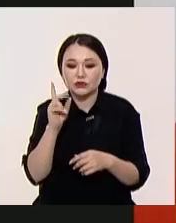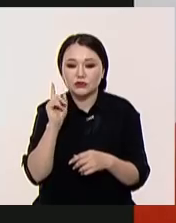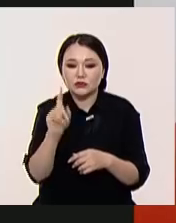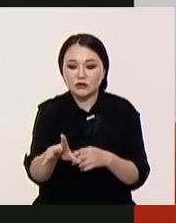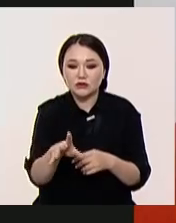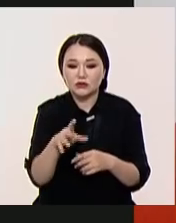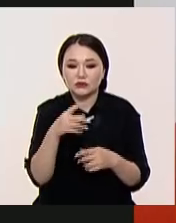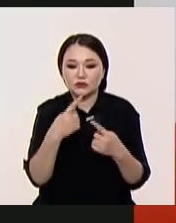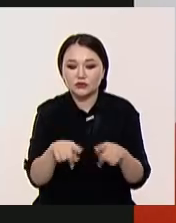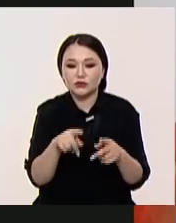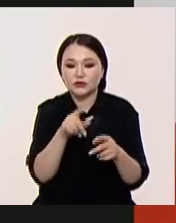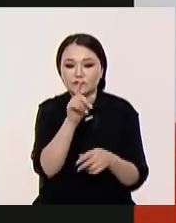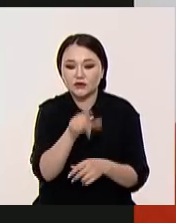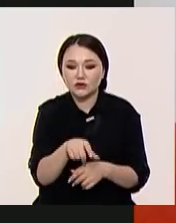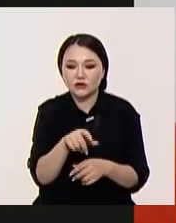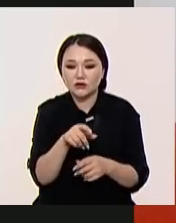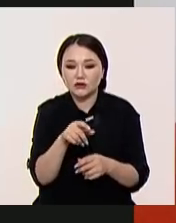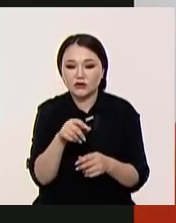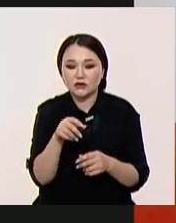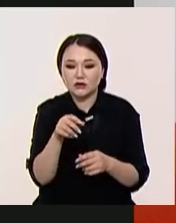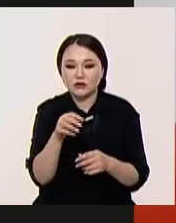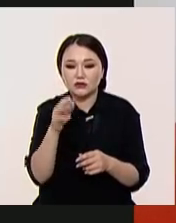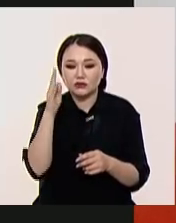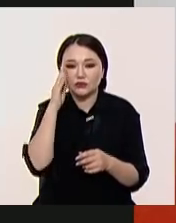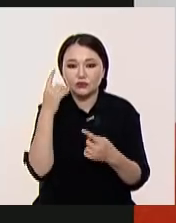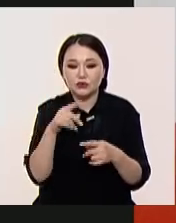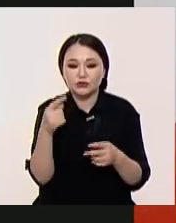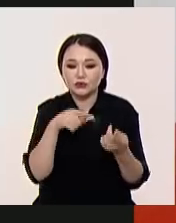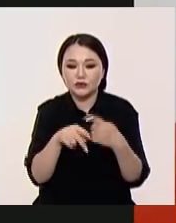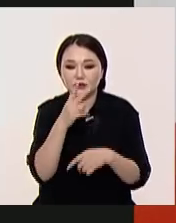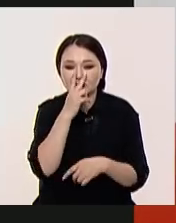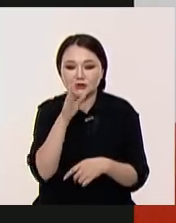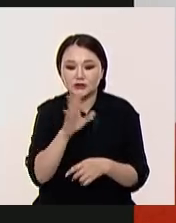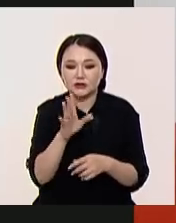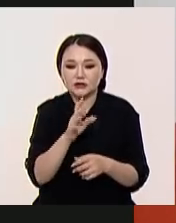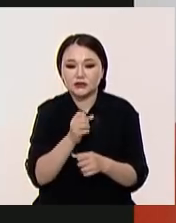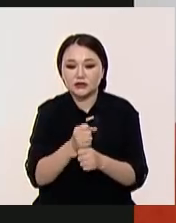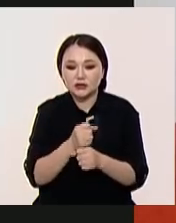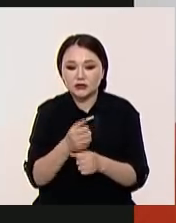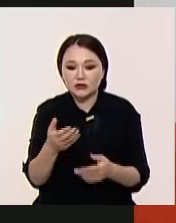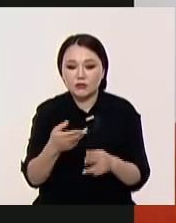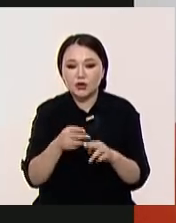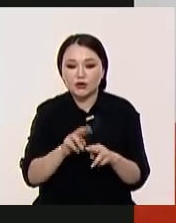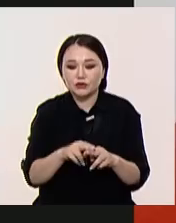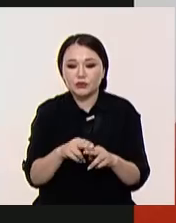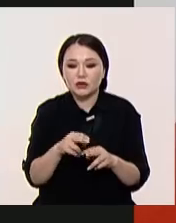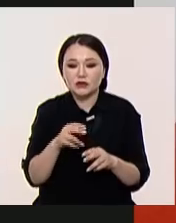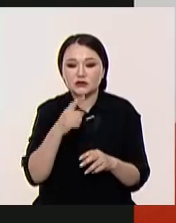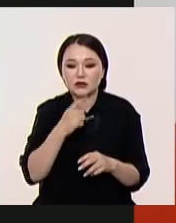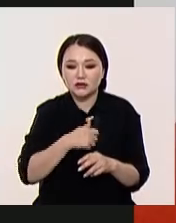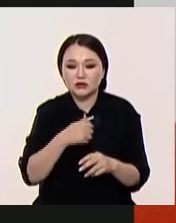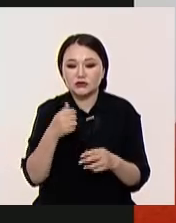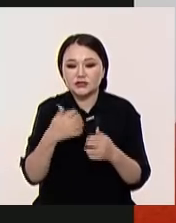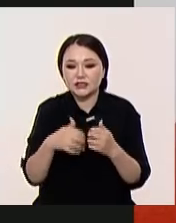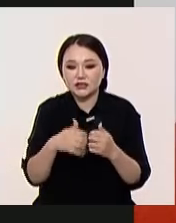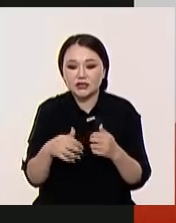жатса, екіншісі артқа қаратып қояды. Бір-бірін қарамасын көрмесін деп ше. Сондықтан қазір солдаттар арасында негізі